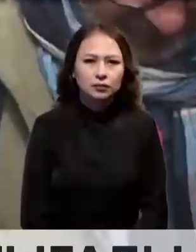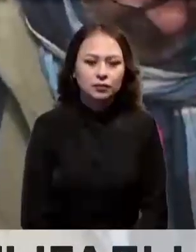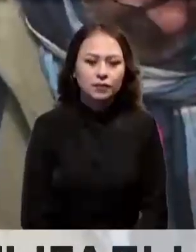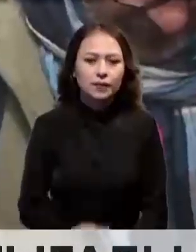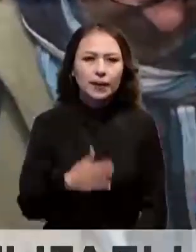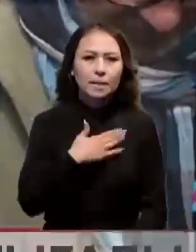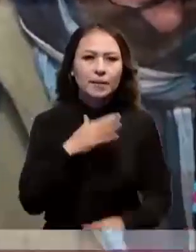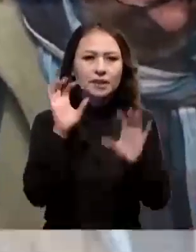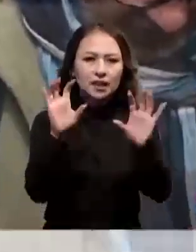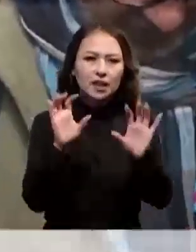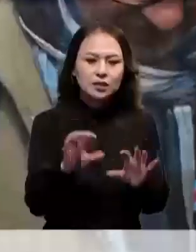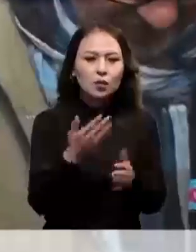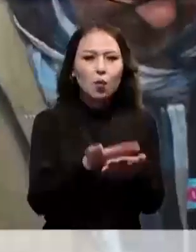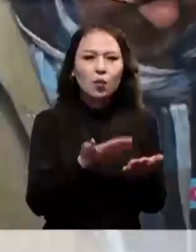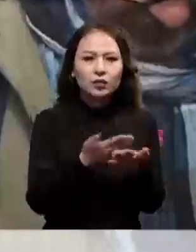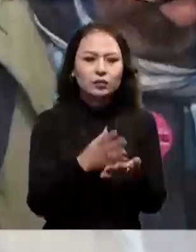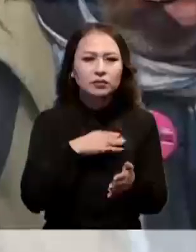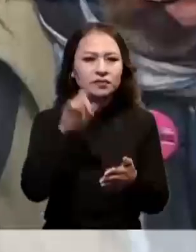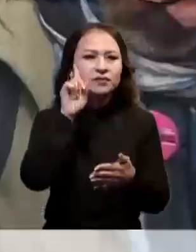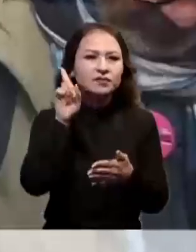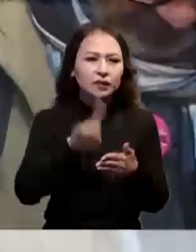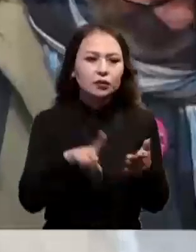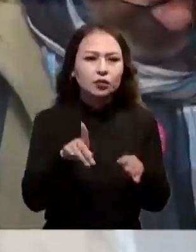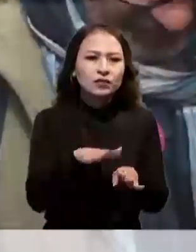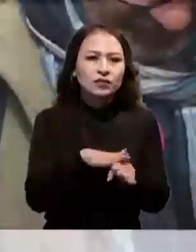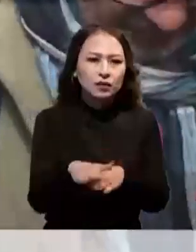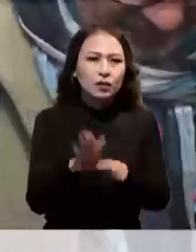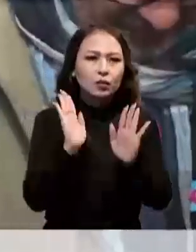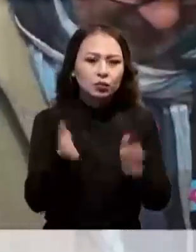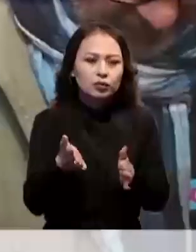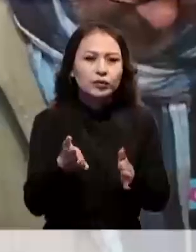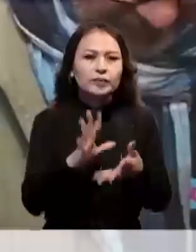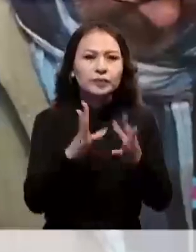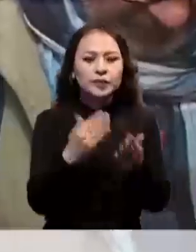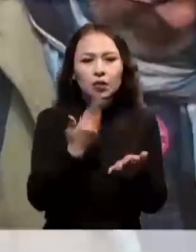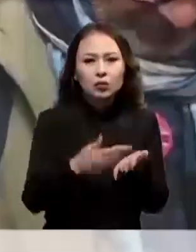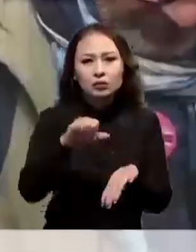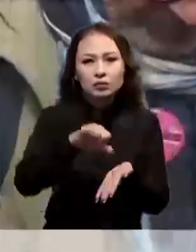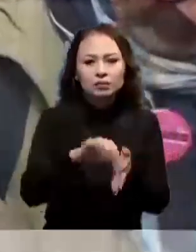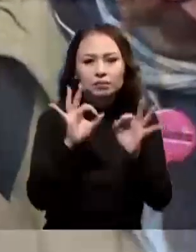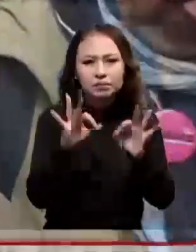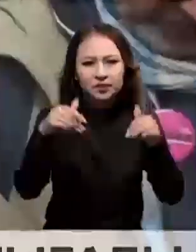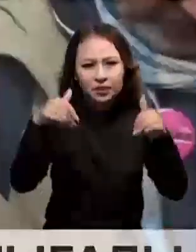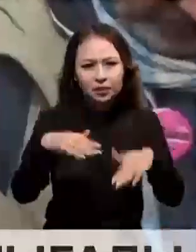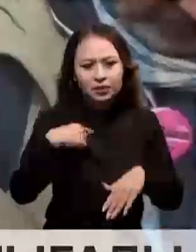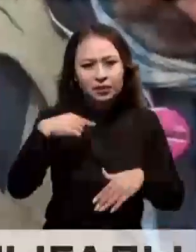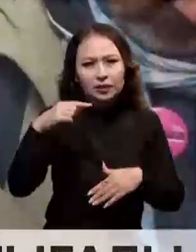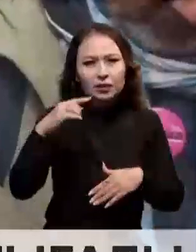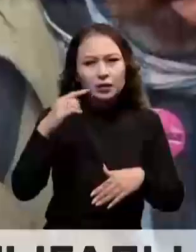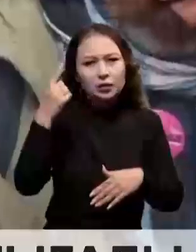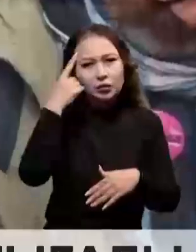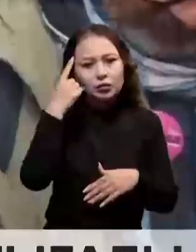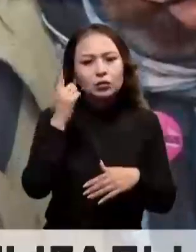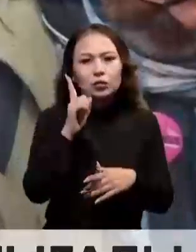Біз конституциялық кеңестің даналығына сенеміз, оның саяси масштабы кең. Кеңестің мүшелері дұрыс шешім шығарады деген ойдамыз.